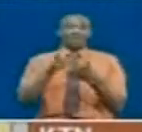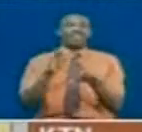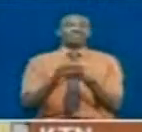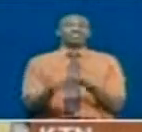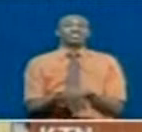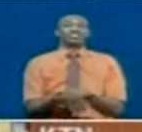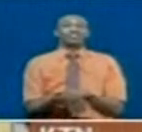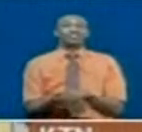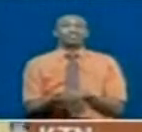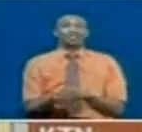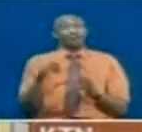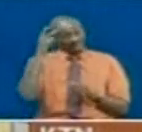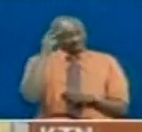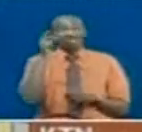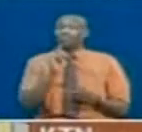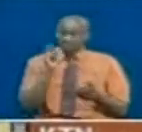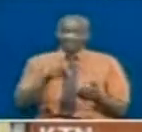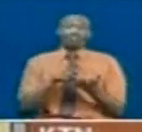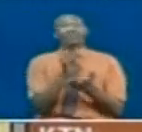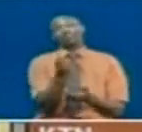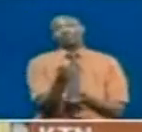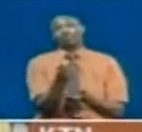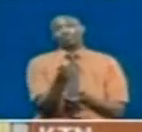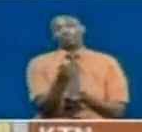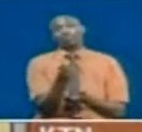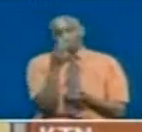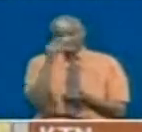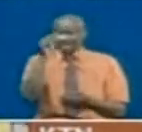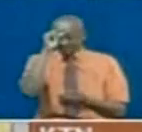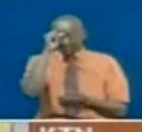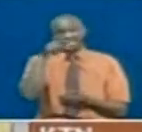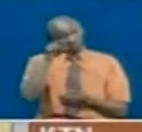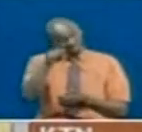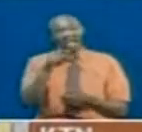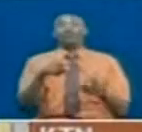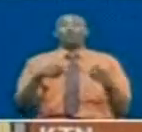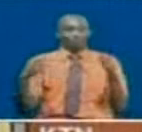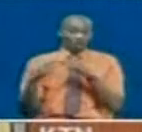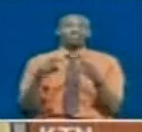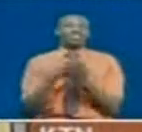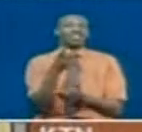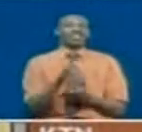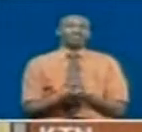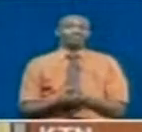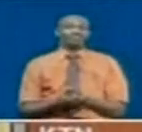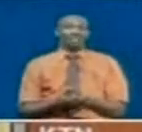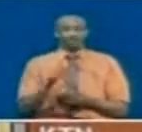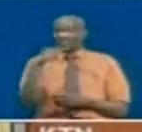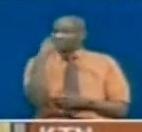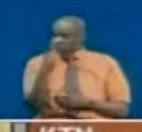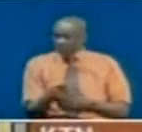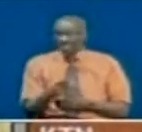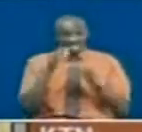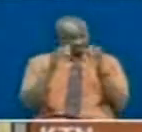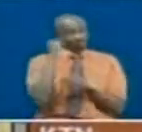Wazazi mpaka waitishwe waje walipe, kwa sababu watoto wao wako shule, lakini serikali haitakubali. Sasa hapo ndio vita vitaanza vya mvutano. Anasema mwingilio wa